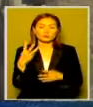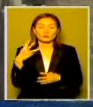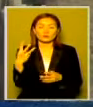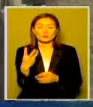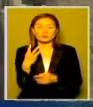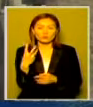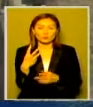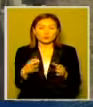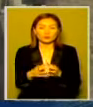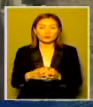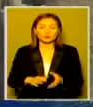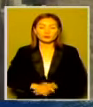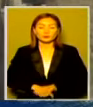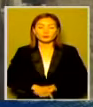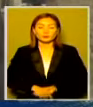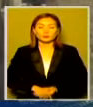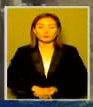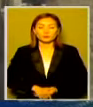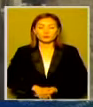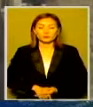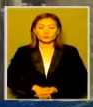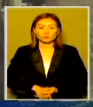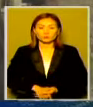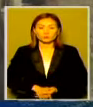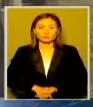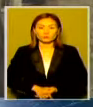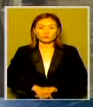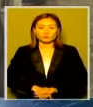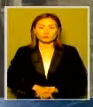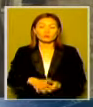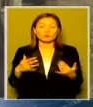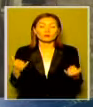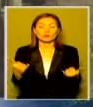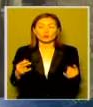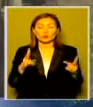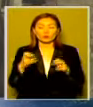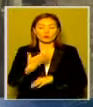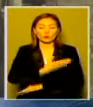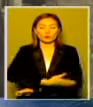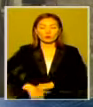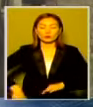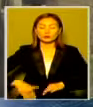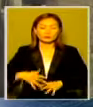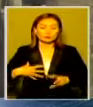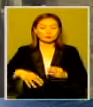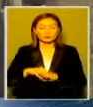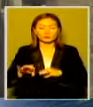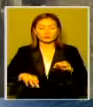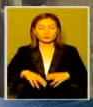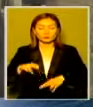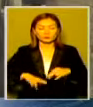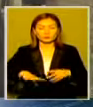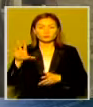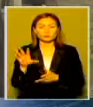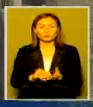степени. Куча атаулар берген, атаулар нөмірленген көшелерге. В настоящее время по названным улицам проведены все